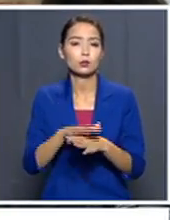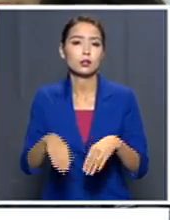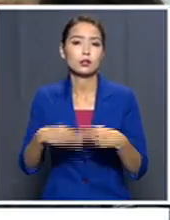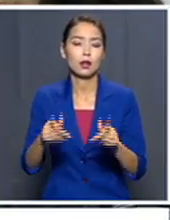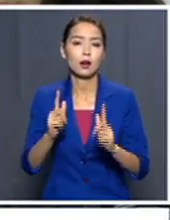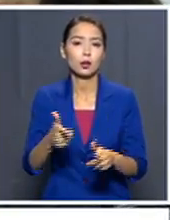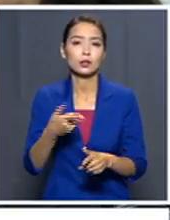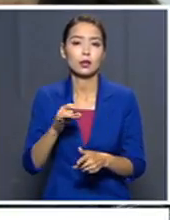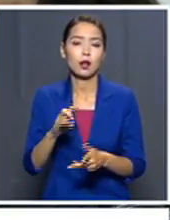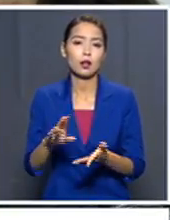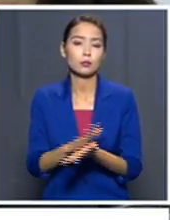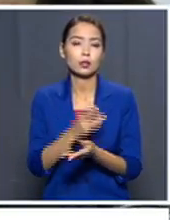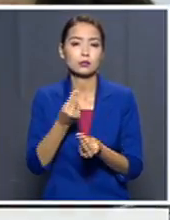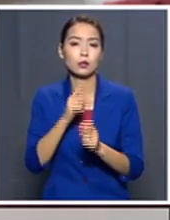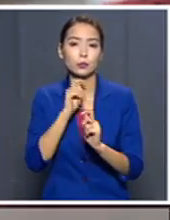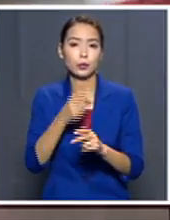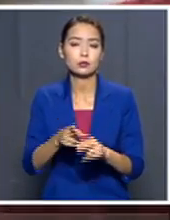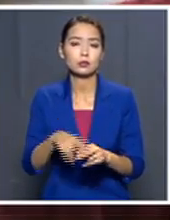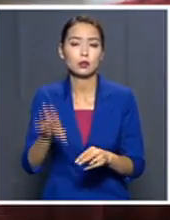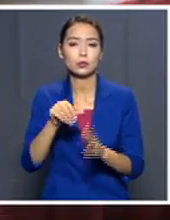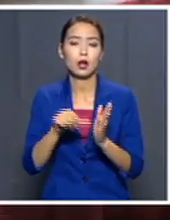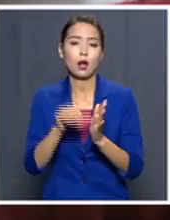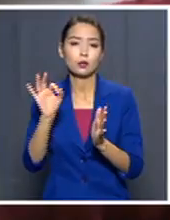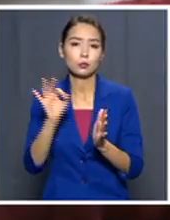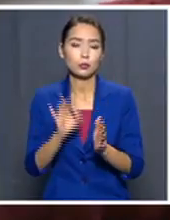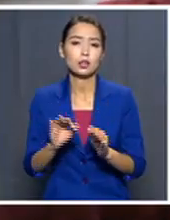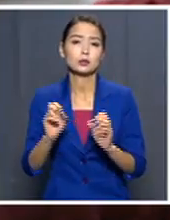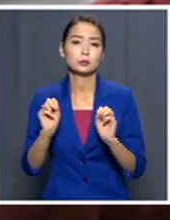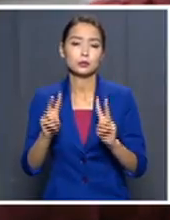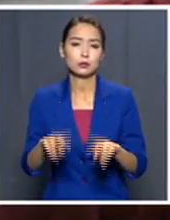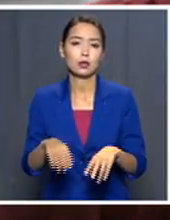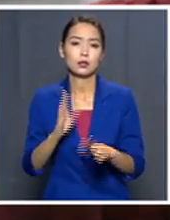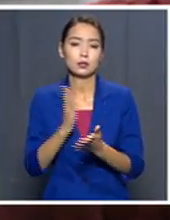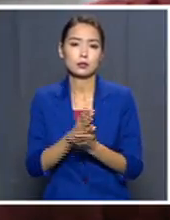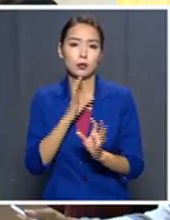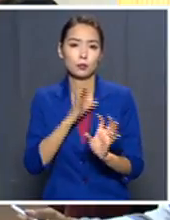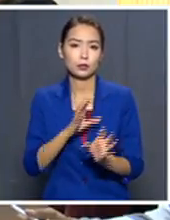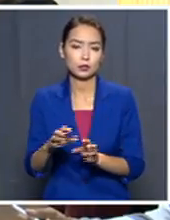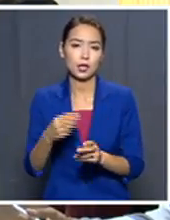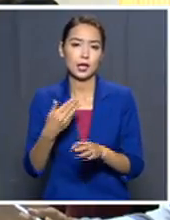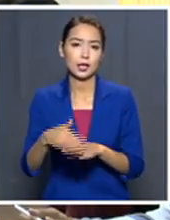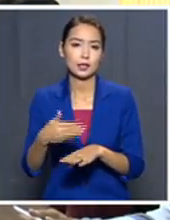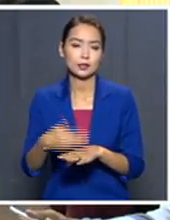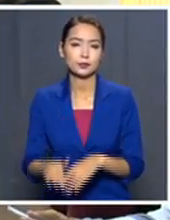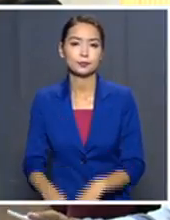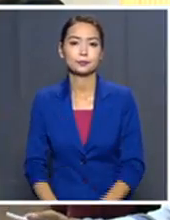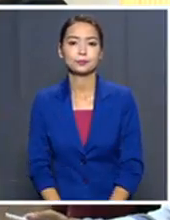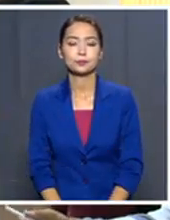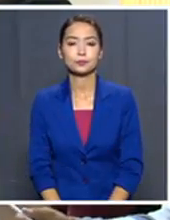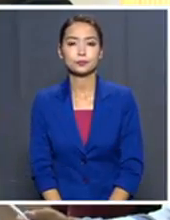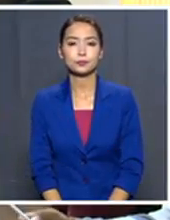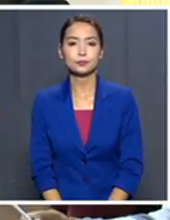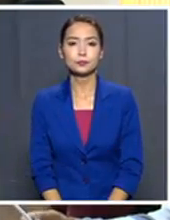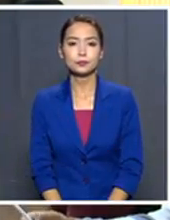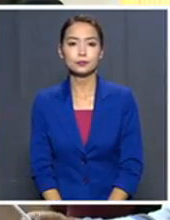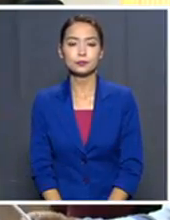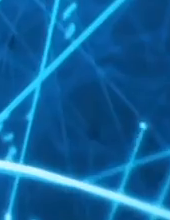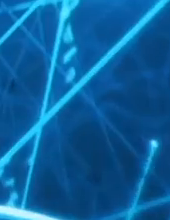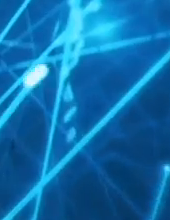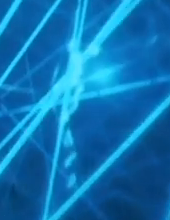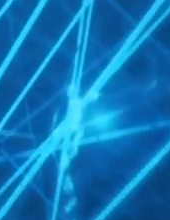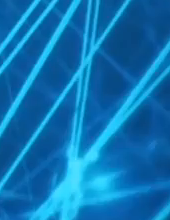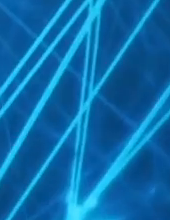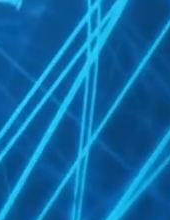келетіндерге 6% жеңілдетілген несие алуға мүмкіндік береді. Амангел Сейтхан, Бауыржан Сәлмеке, Қазақстан ұлттық телеарнасы.